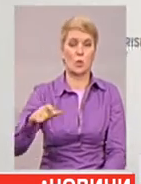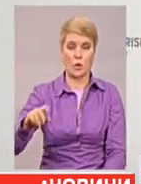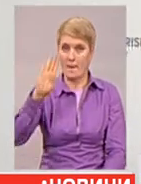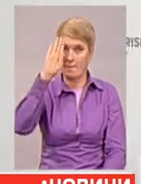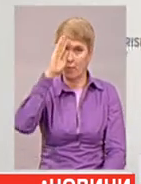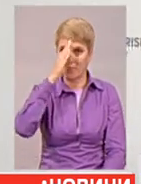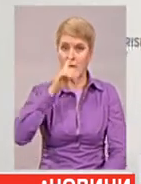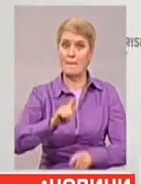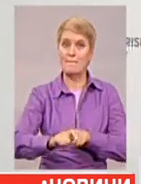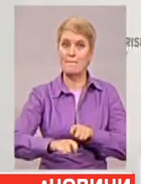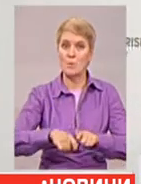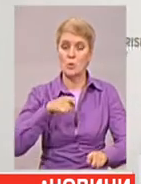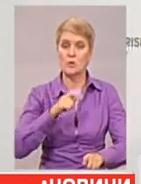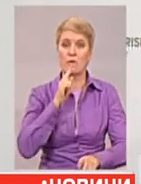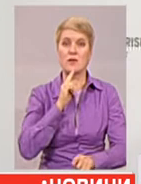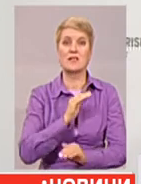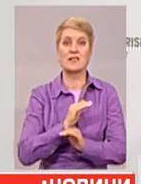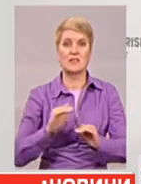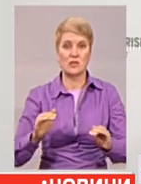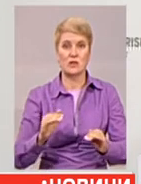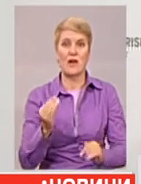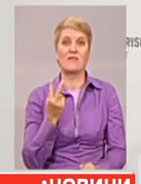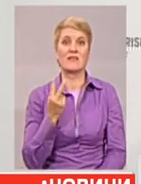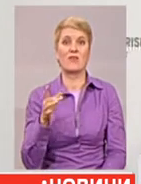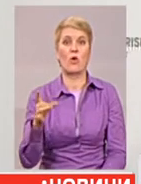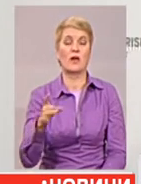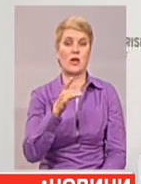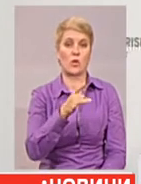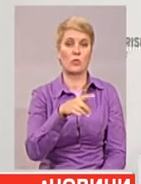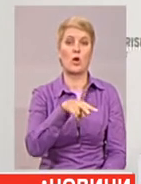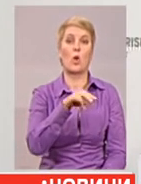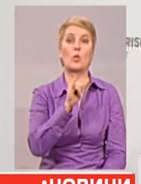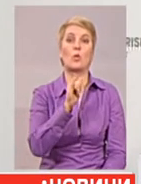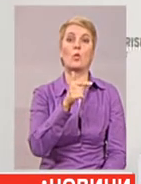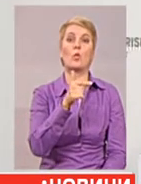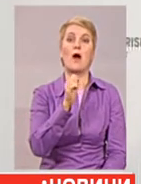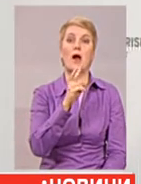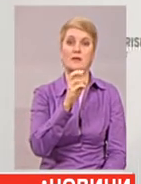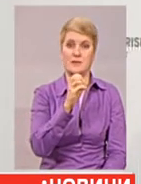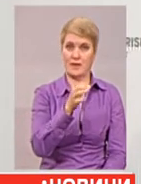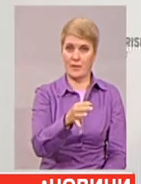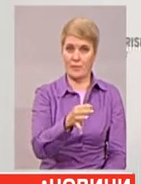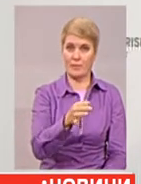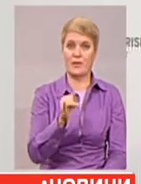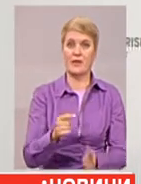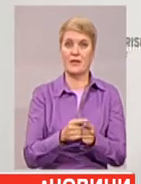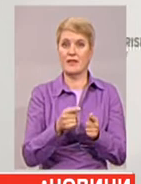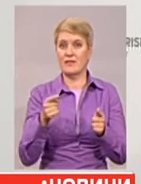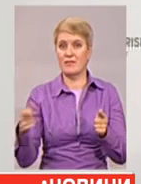Противник порушував режим тиші лише в двох районах. Це Луганське на Світлодарській дузі та ділянка